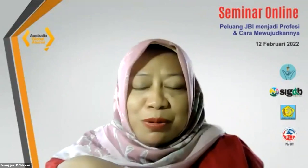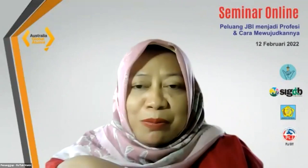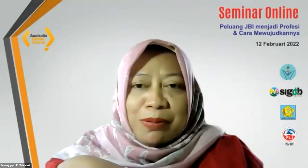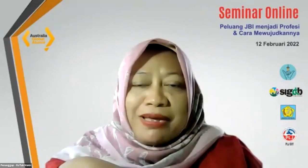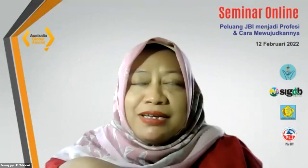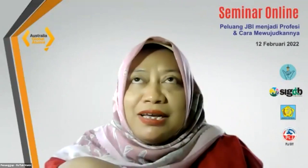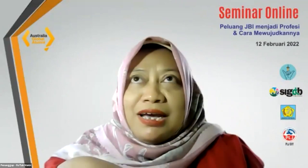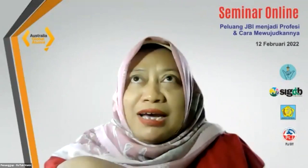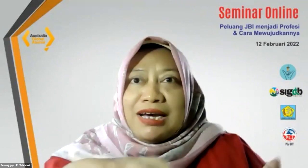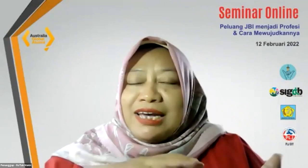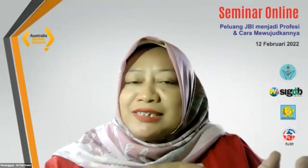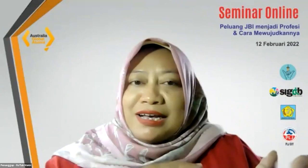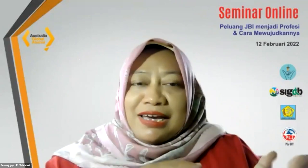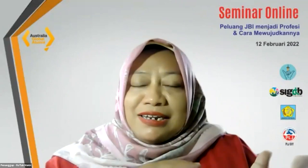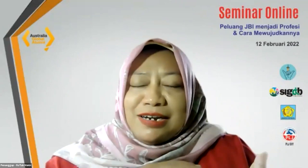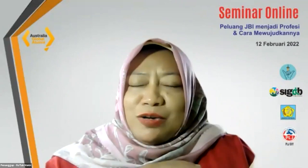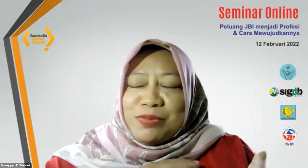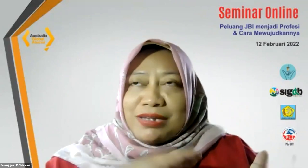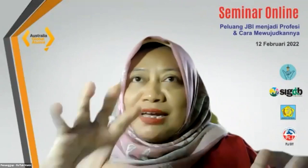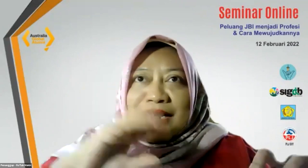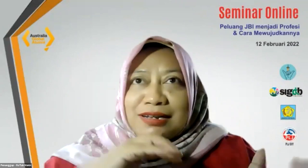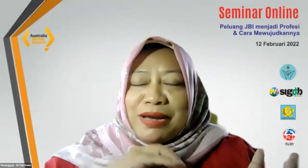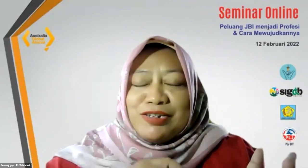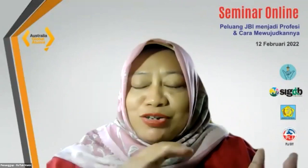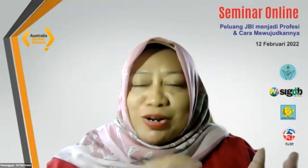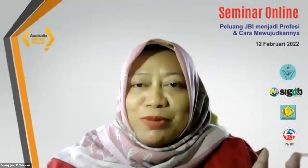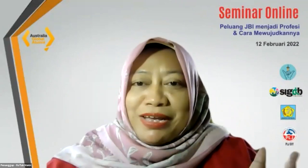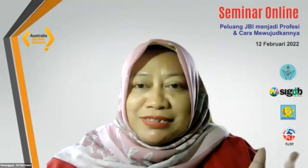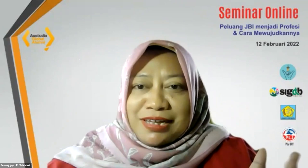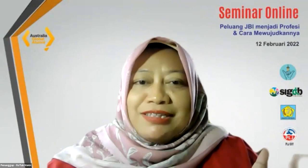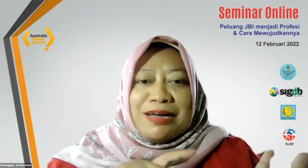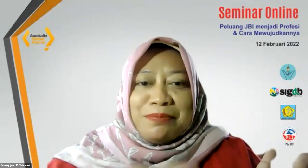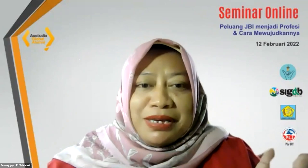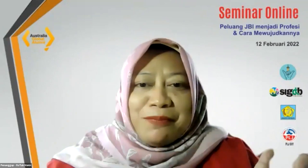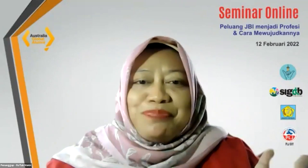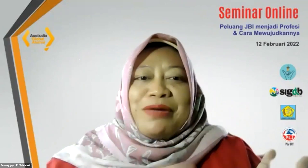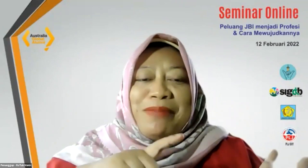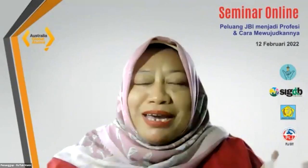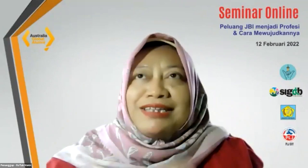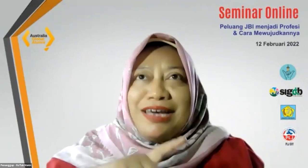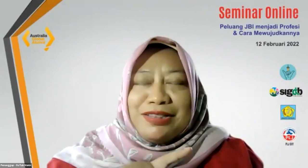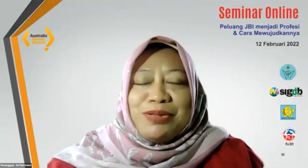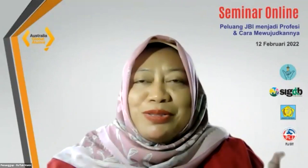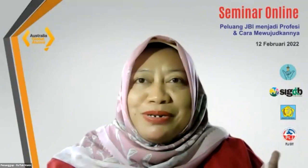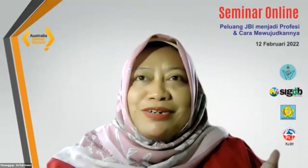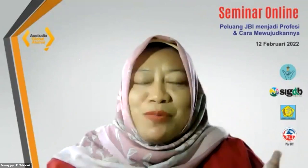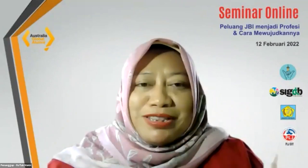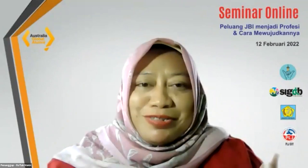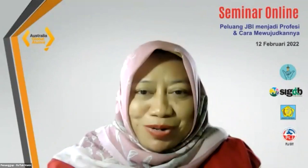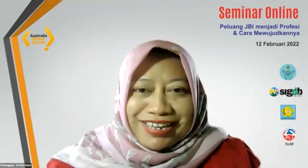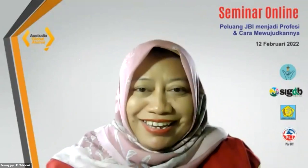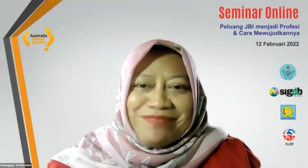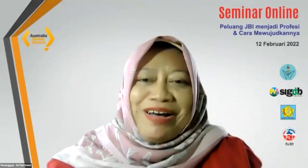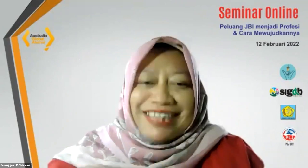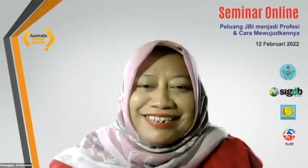ya ibu-ibu bapak-bapak skkni Luar biasa Milestone yang luar biasa tetapi pr-nya temen-temen